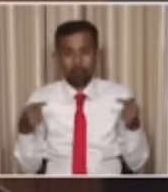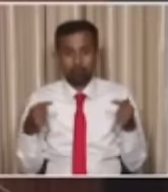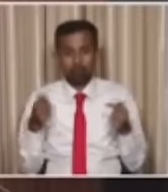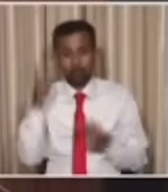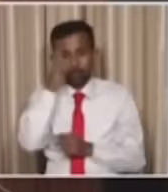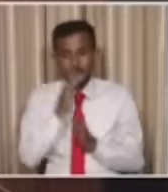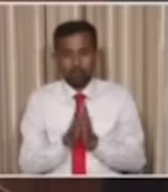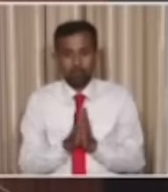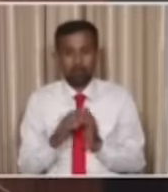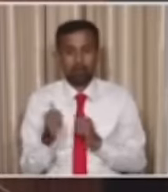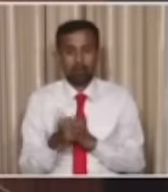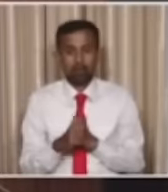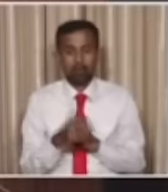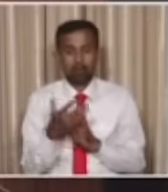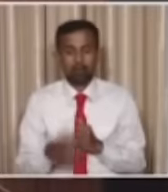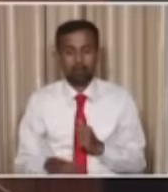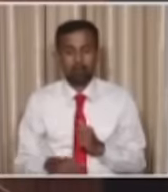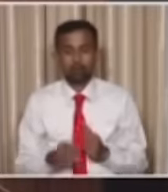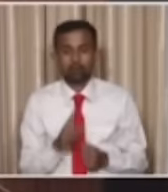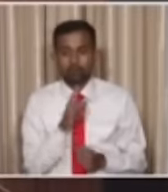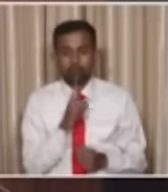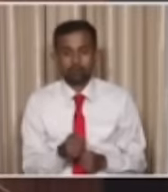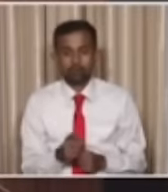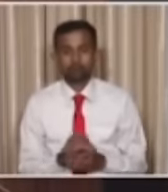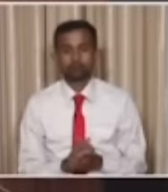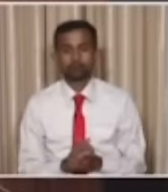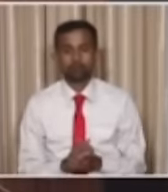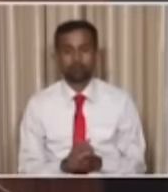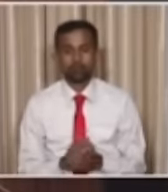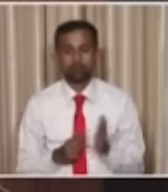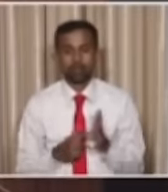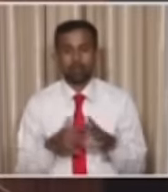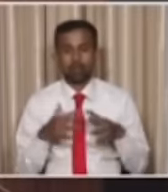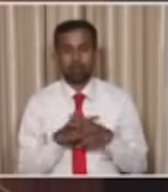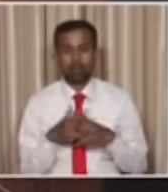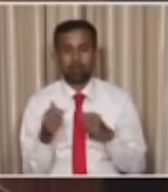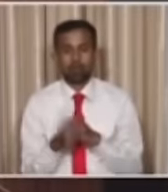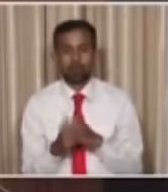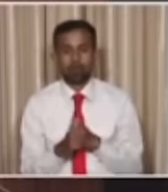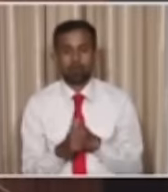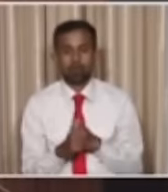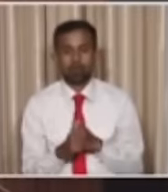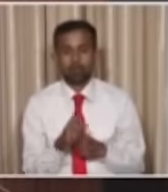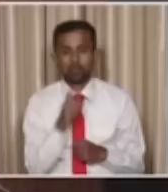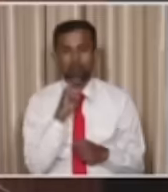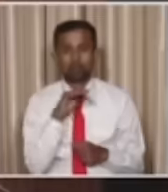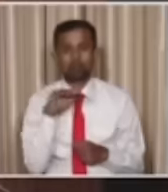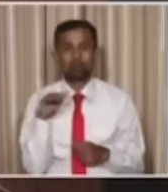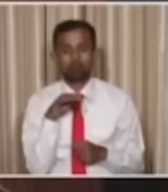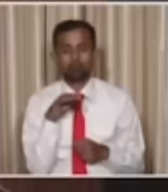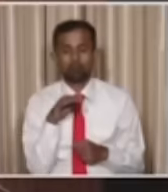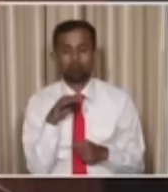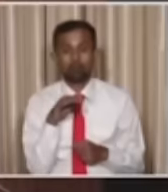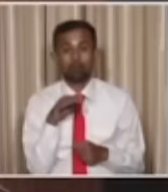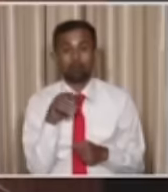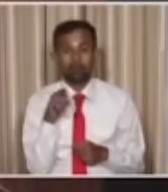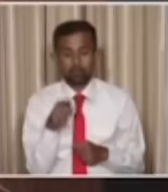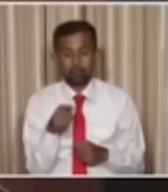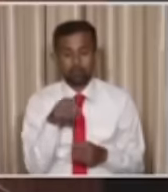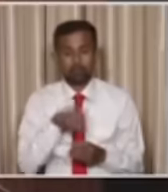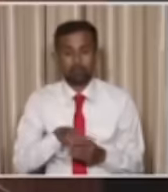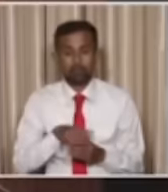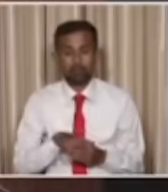ආගමද නිර්මාණය කරා කියලා සොක්‍රටිස් කිව්වා. ඒක නිසා ඒ නීතිය නිර්මාණය කරපු ඒ අධිකරණ පද්ධතිය ඒ අධිකරණ පද්ධතිය තුළ